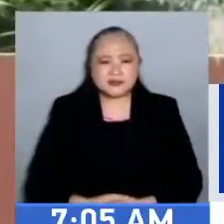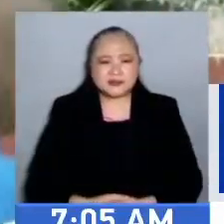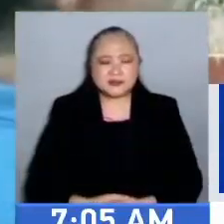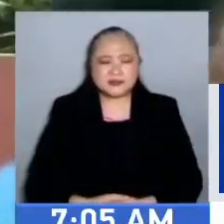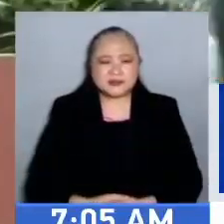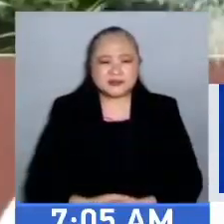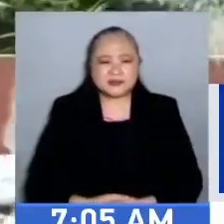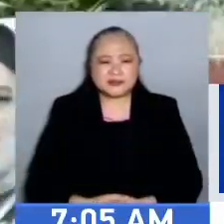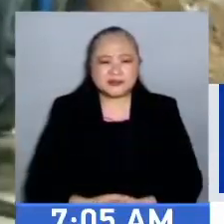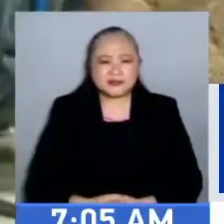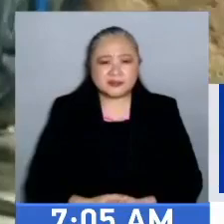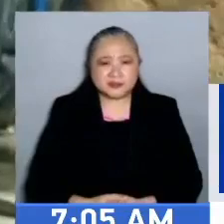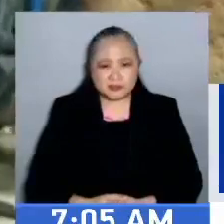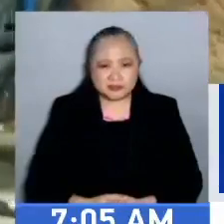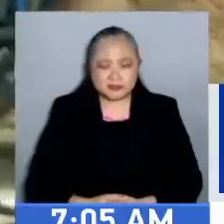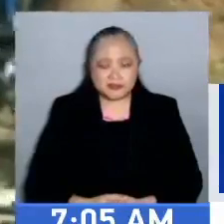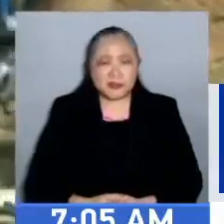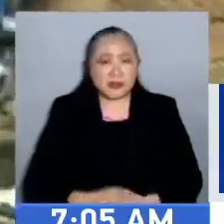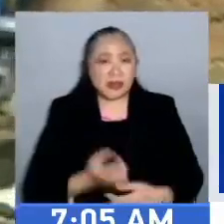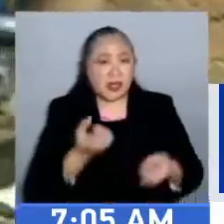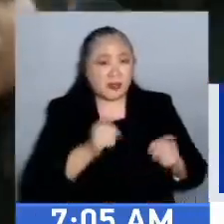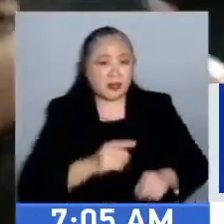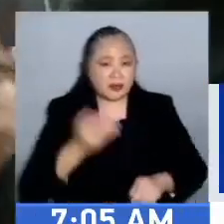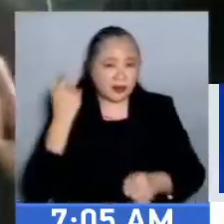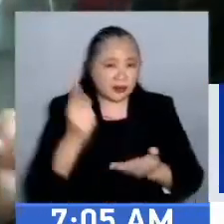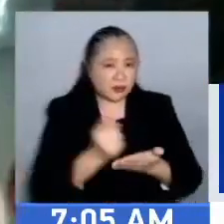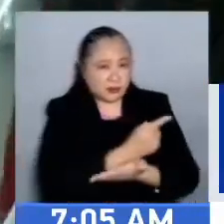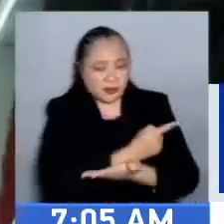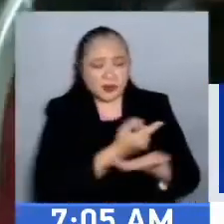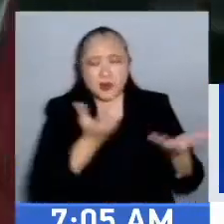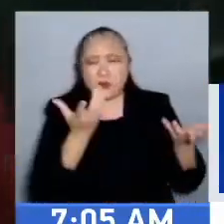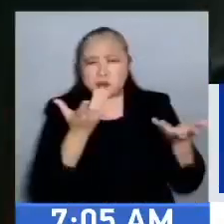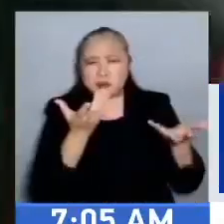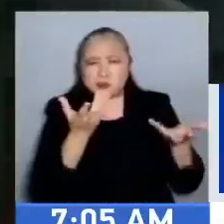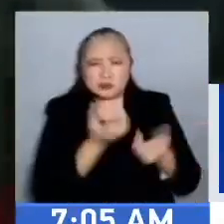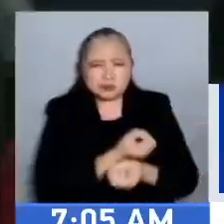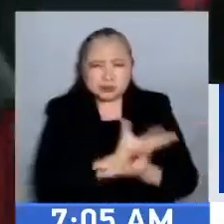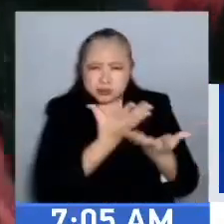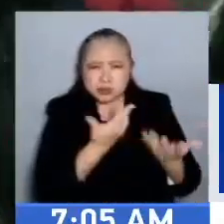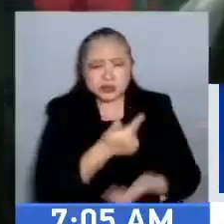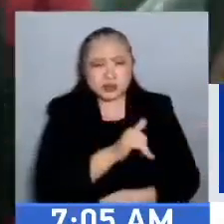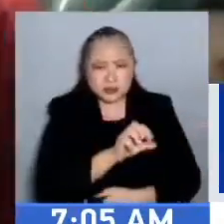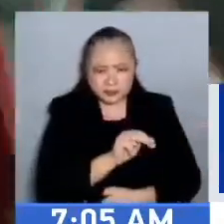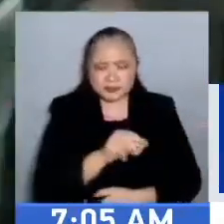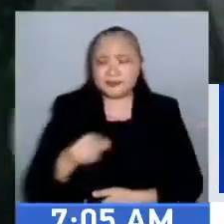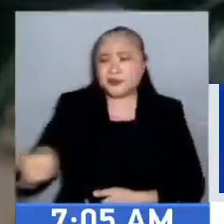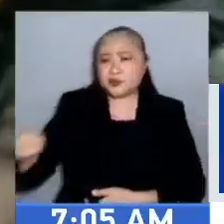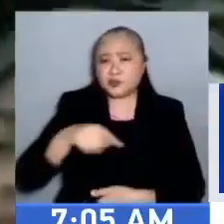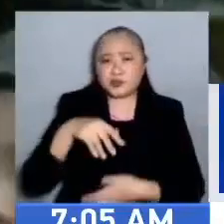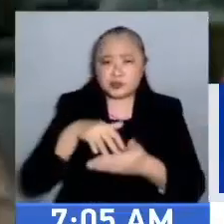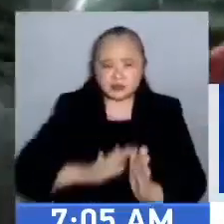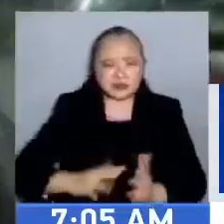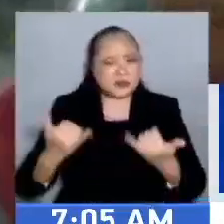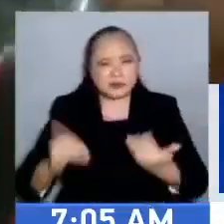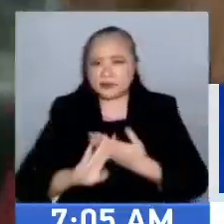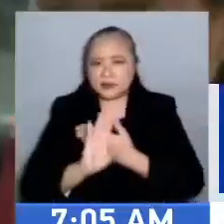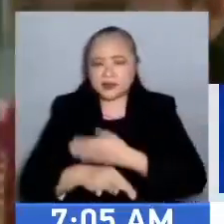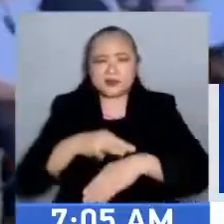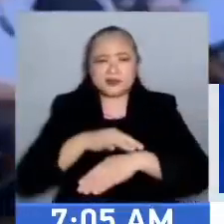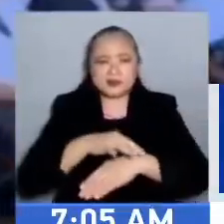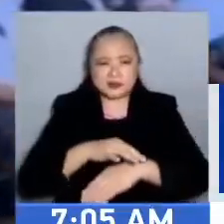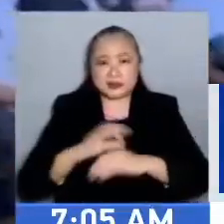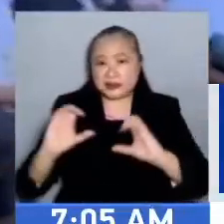Isang linggo matapos ang pambubomba sa kanilang gym, nagbalik na sa face-to-face class ang Mindanao State University sa Marawi